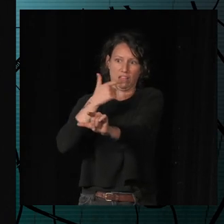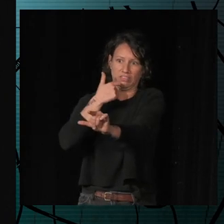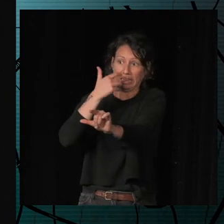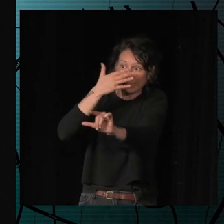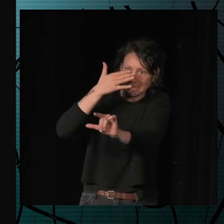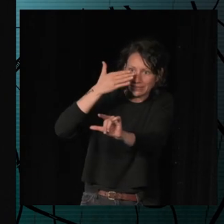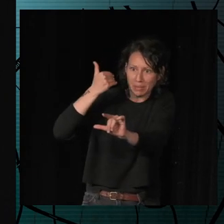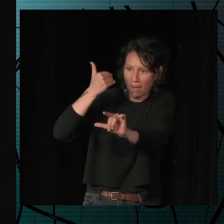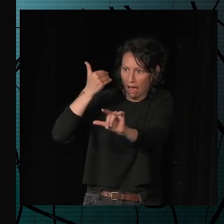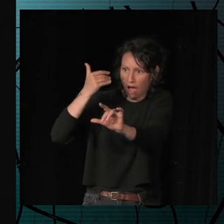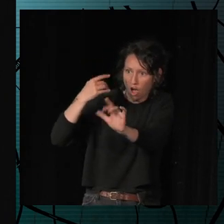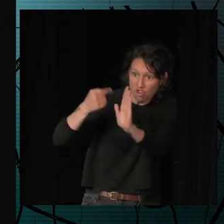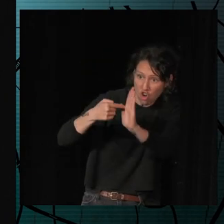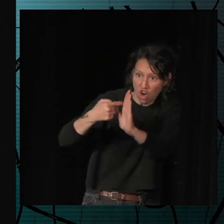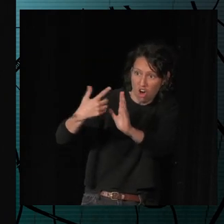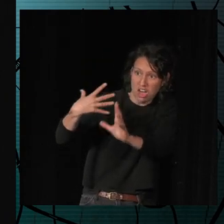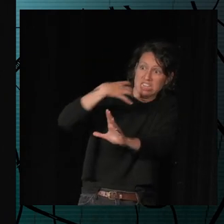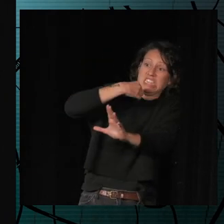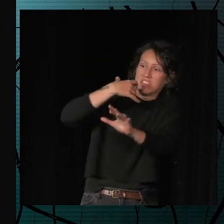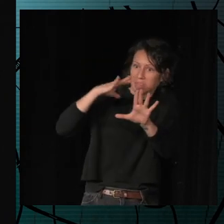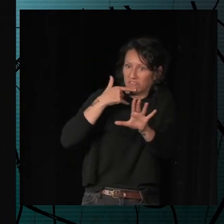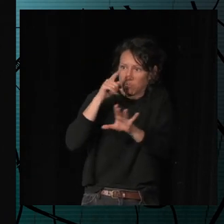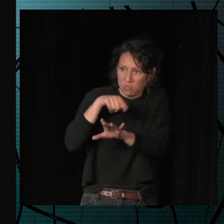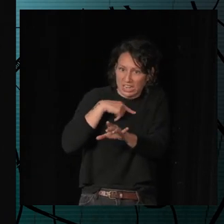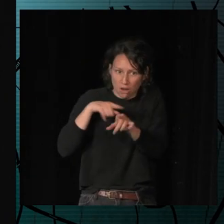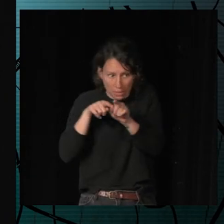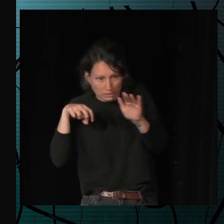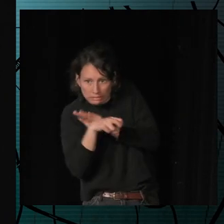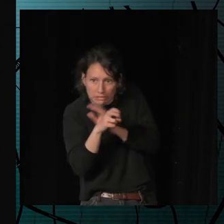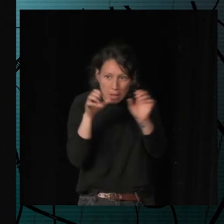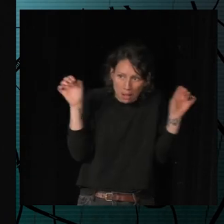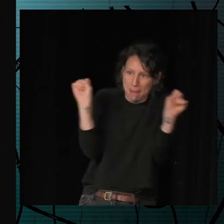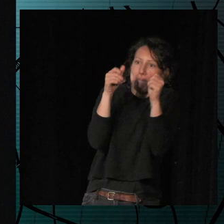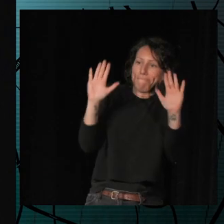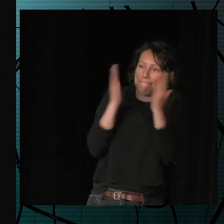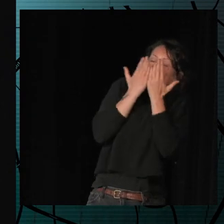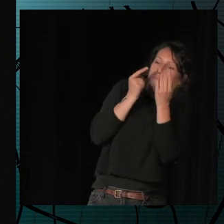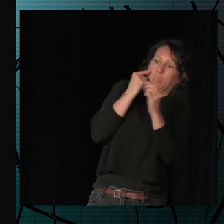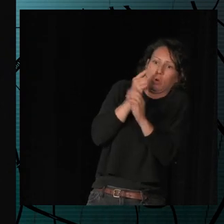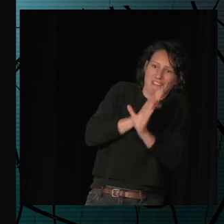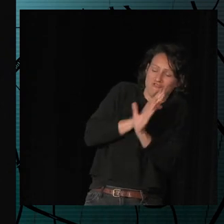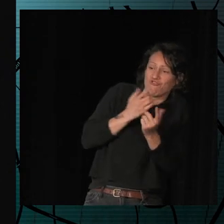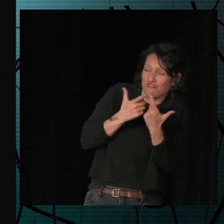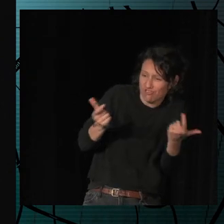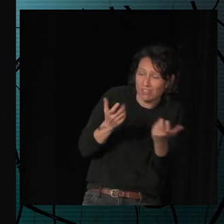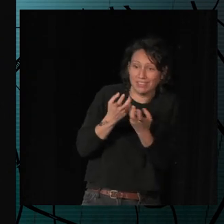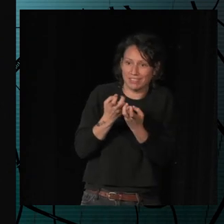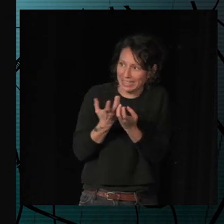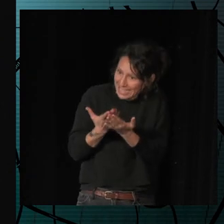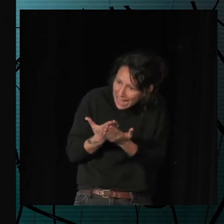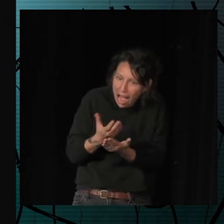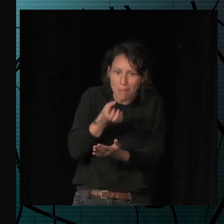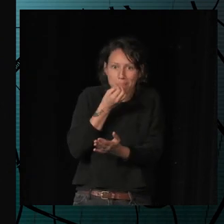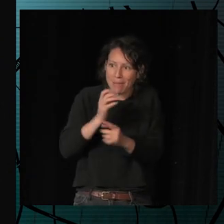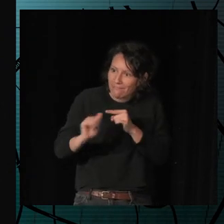et ça finalement c'est au-delà de l'aspect gore de cette série cet aspect là est hyper bien mis en scène parce que clairement ce qui fait que moi par exemple en